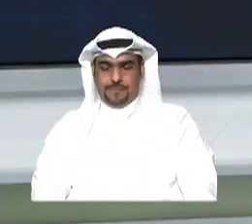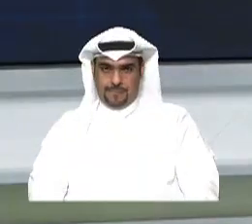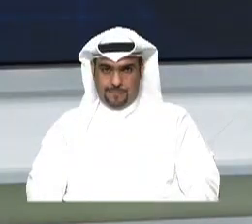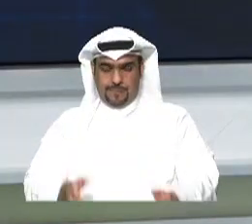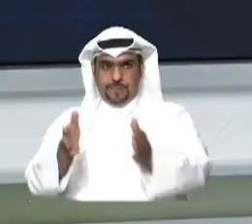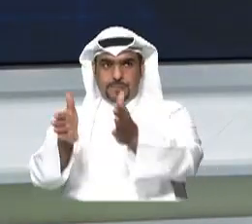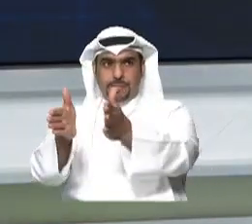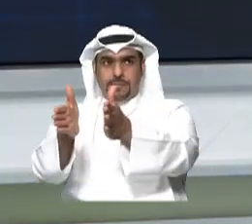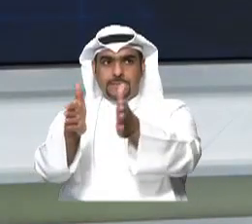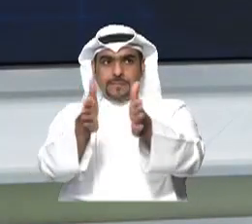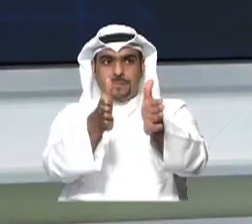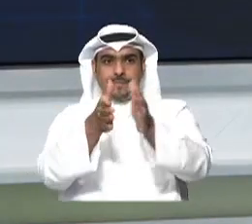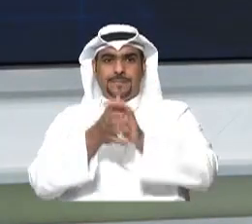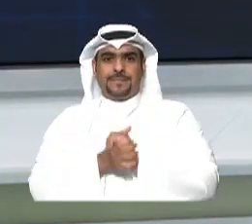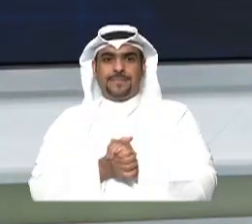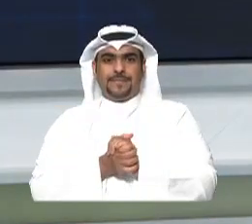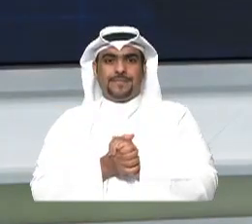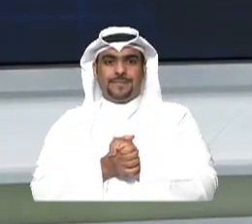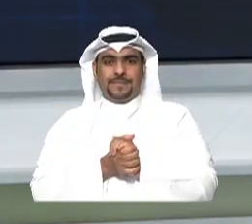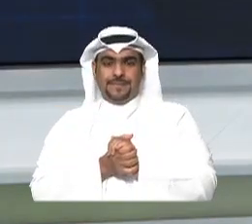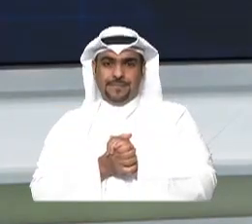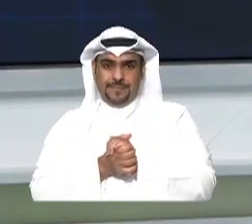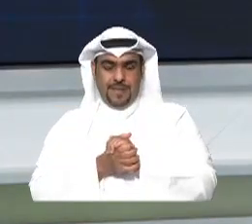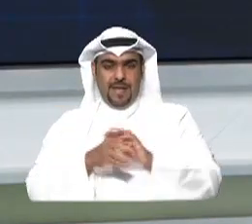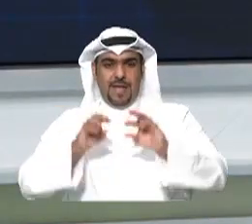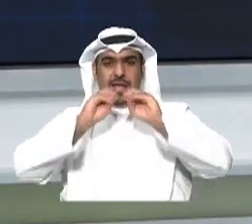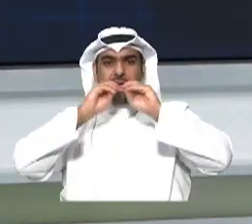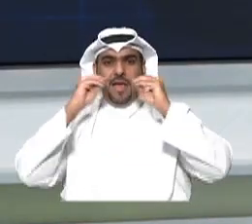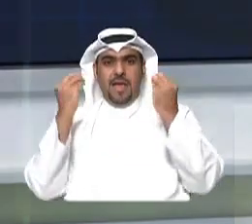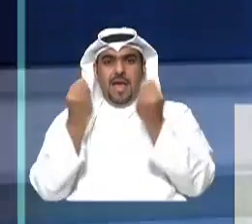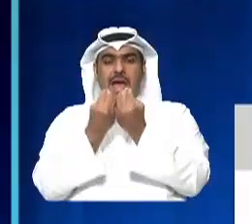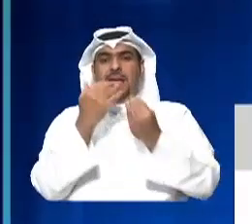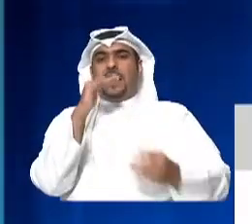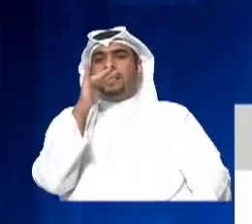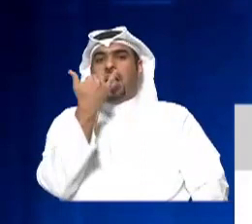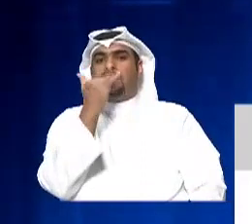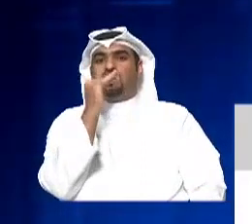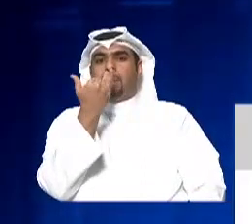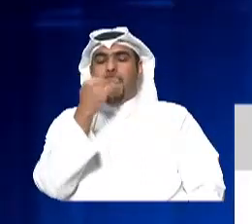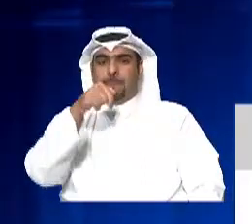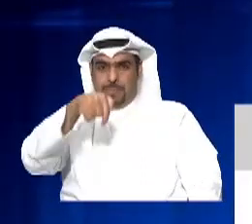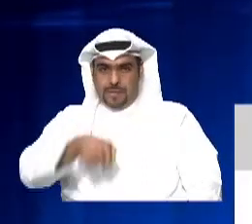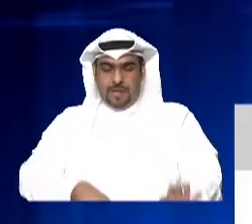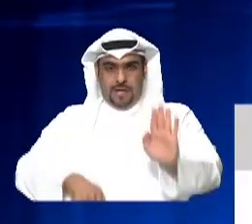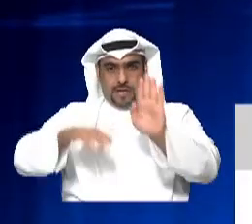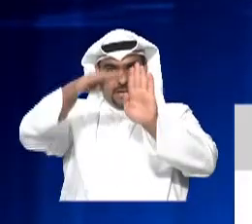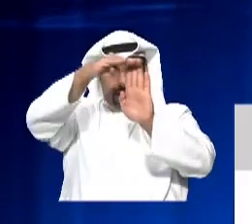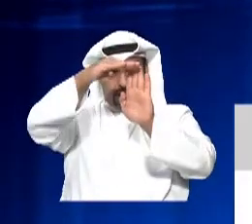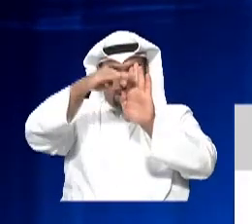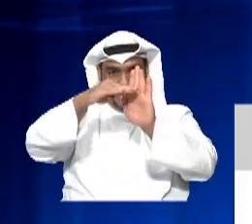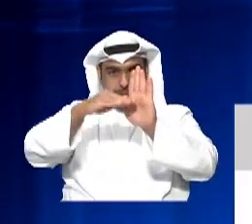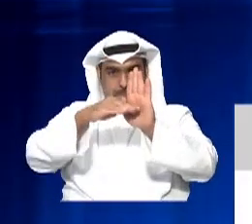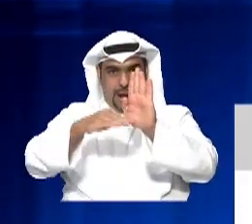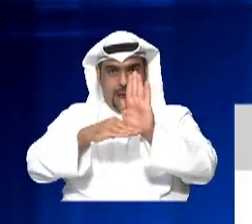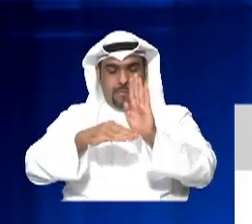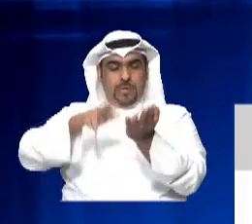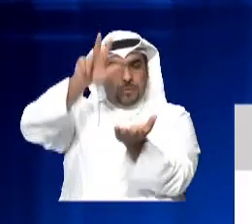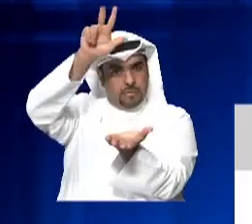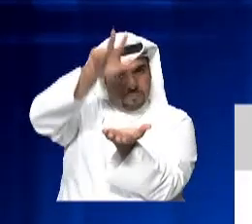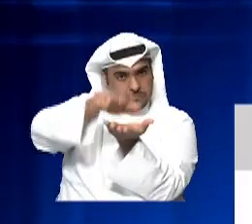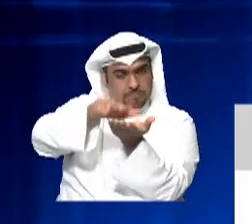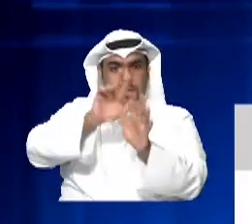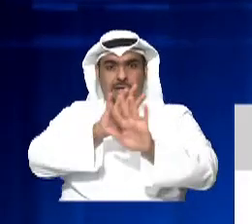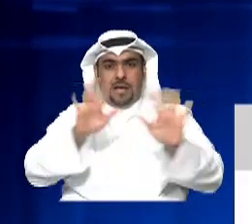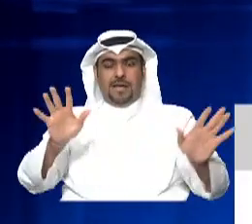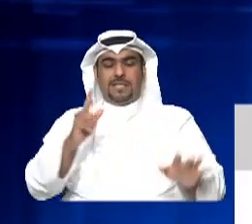وفي خبر الثاني اعتمدت الهيئه العامه للشباب برامجها ومشاريعها وانشطتها التنمويه